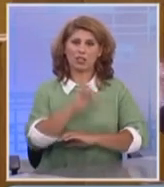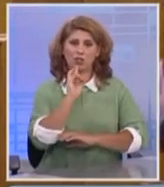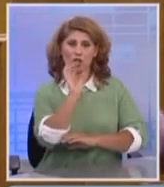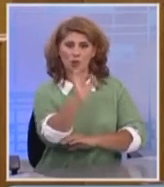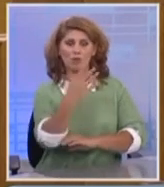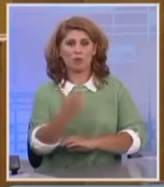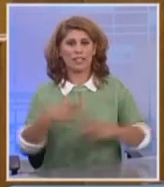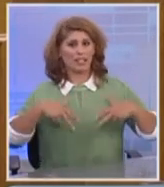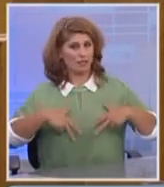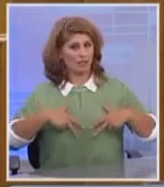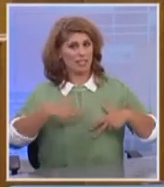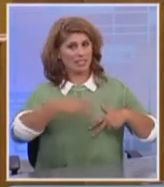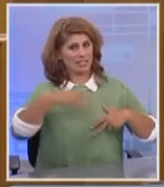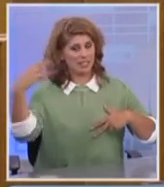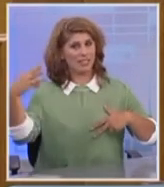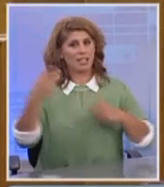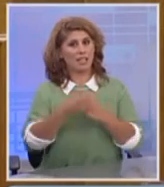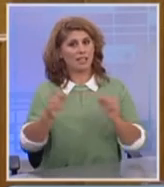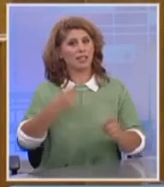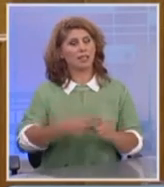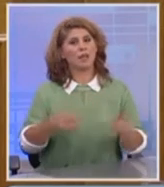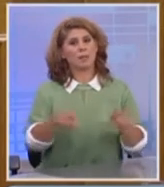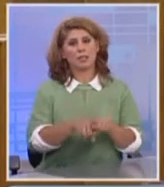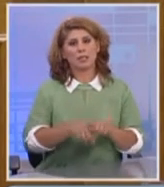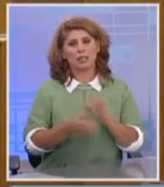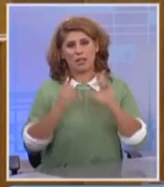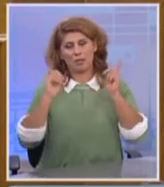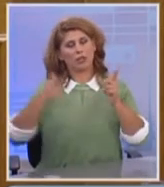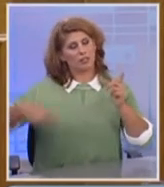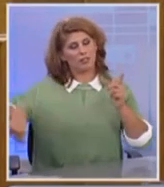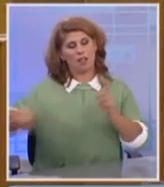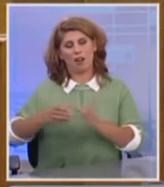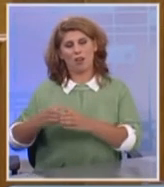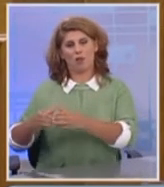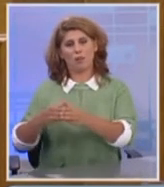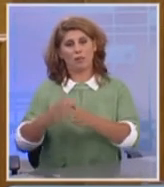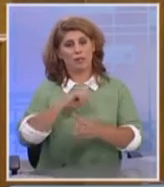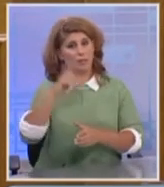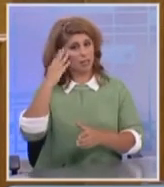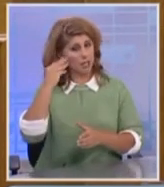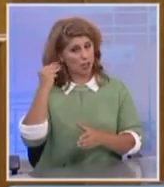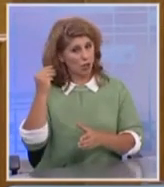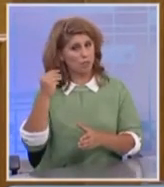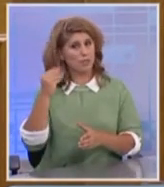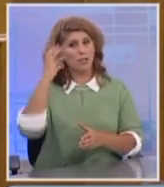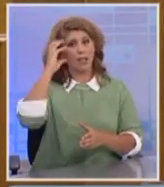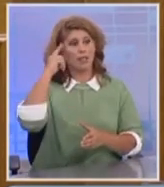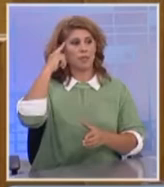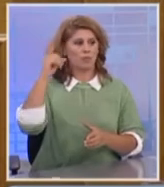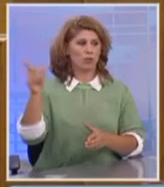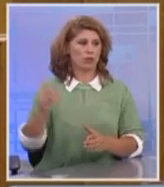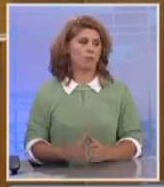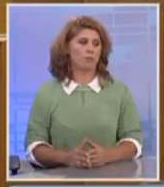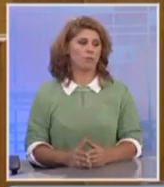έχει η κυβέρνηση ΣΥΡΙΖΑ-ΑΝΕΛ με τη Νέα Δημοκρατία και τα άλλα κόμματα. Για να μην ξεχνιόμαστε λοιπόν, σας θυμίζουμε.